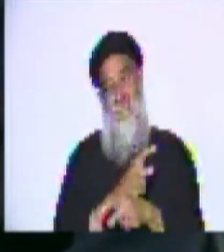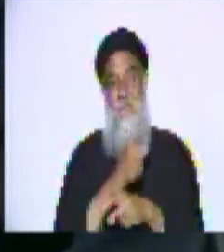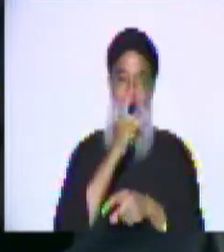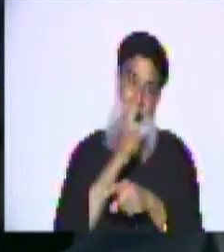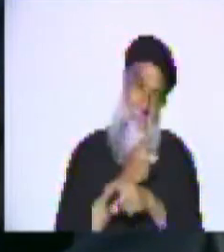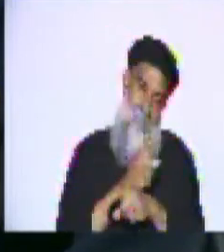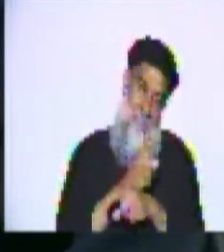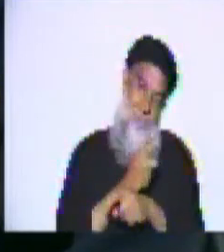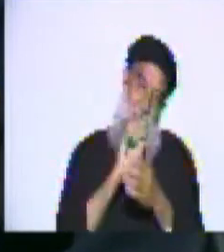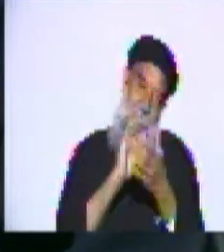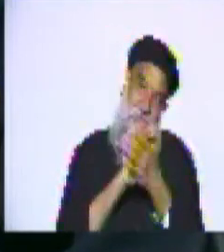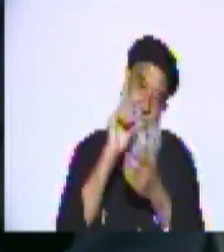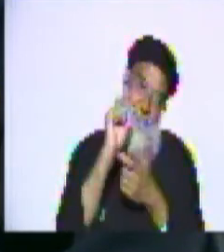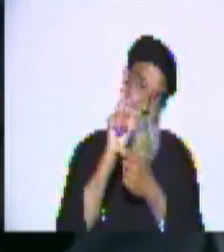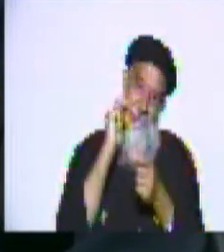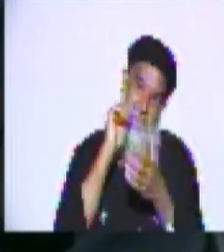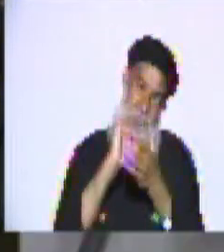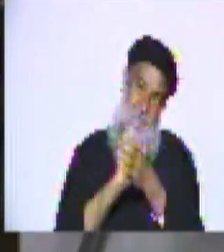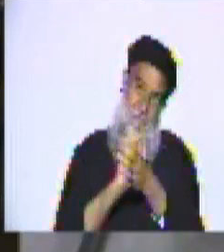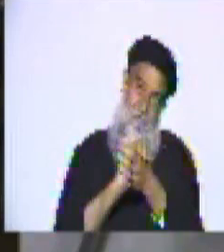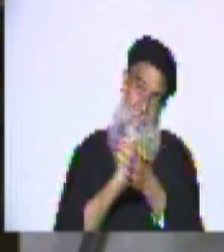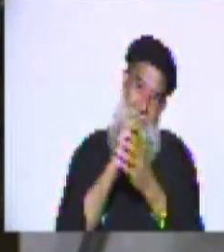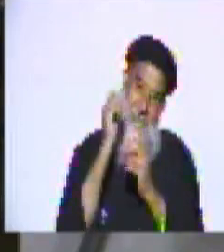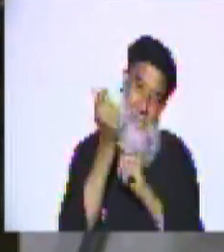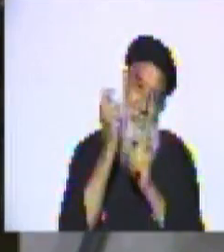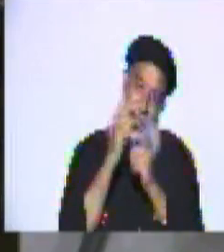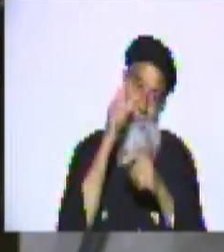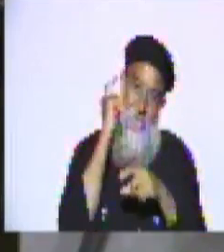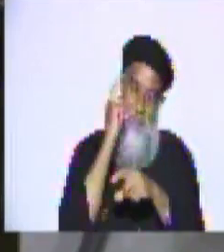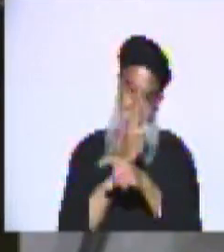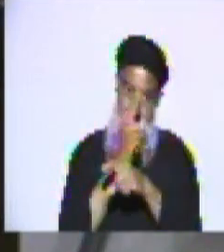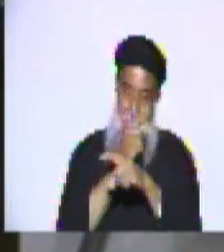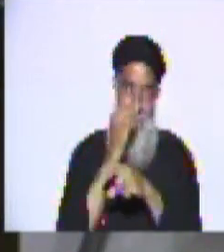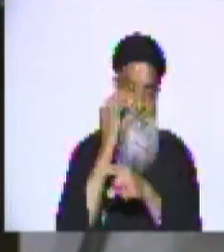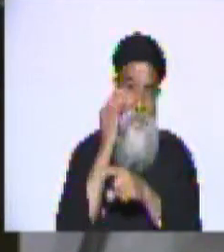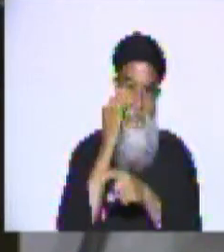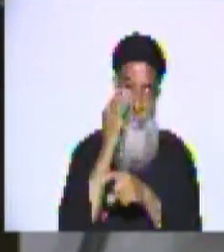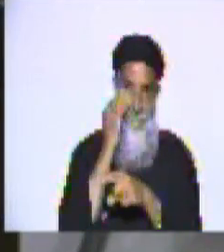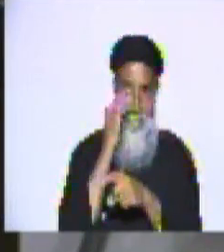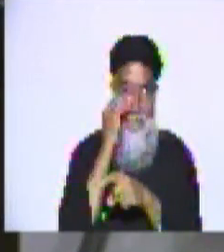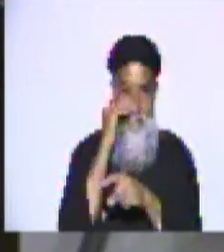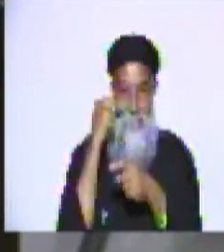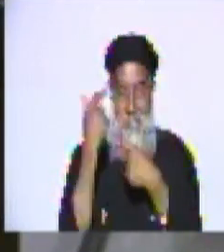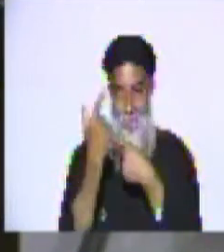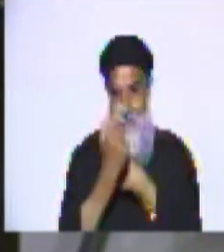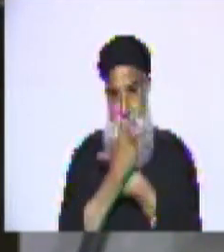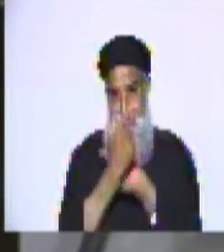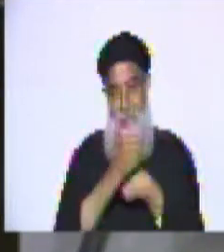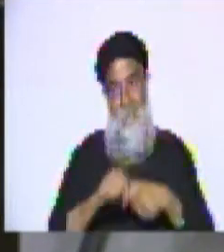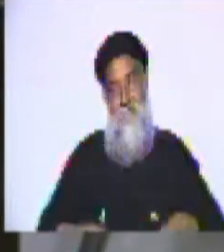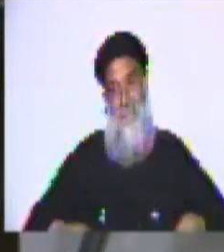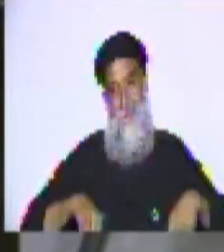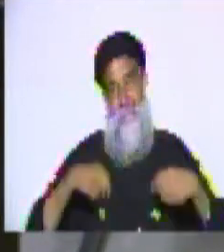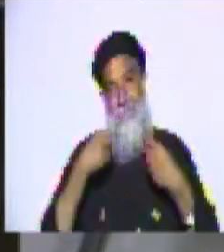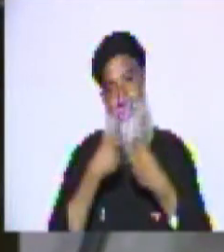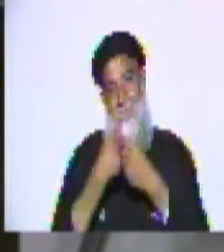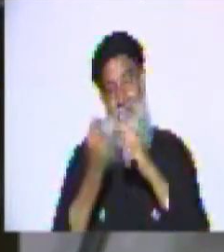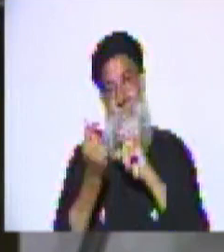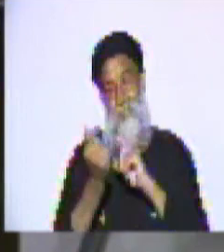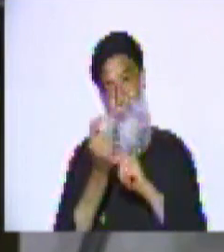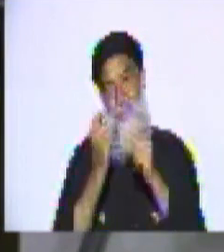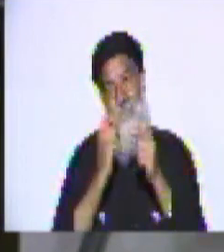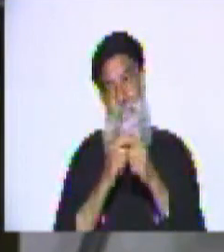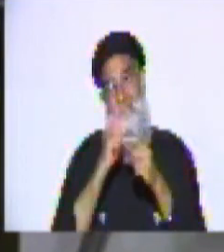عشر رسولا؟ هما برضو كلمة تلميذ لأنهم عاشوا مع المسيح